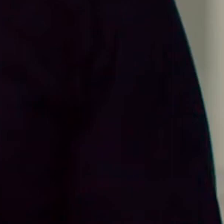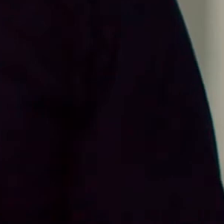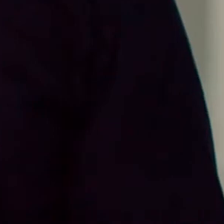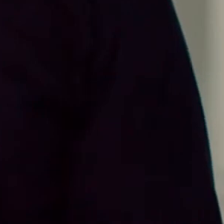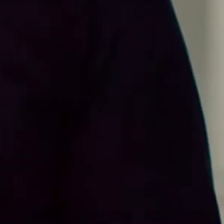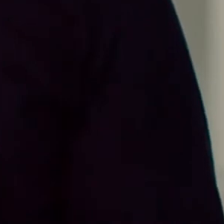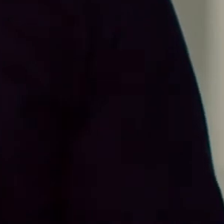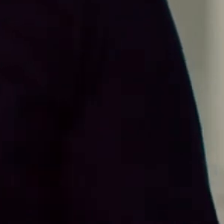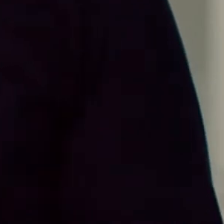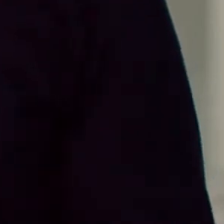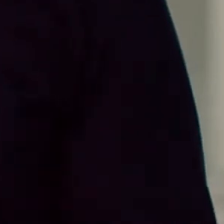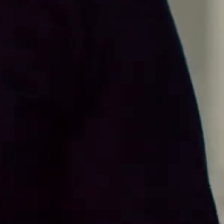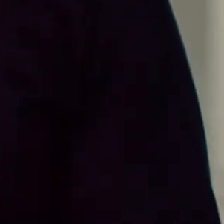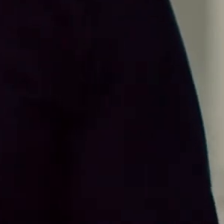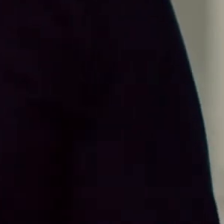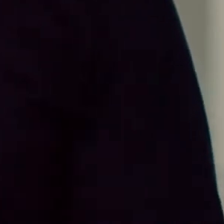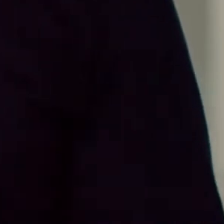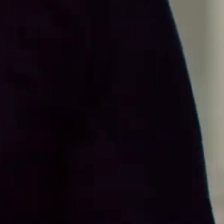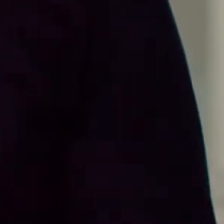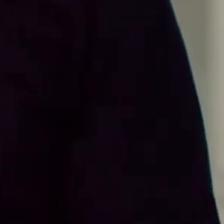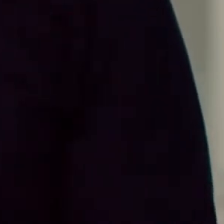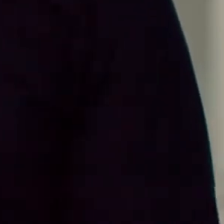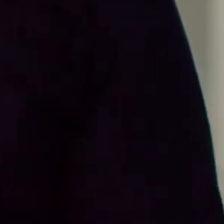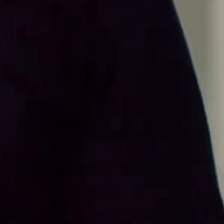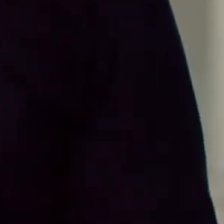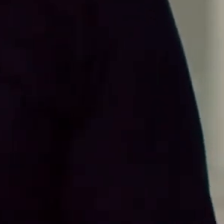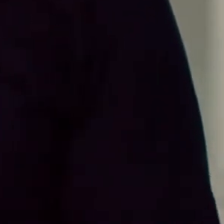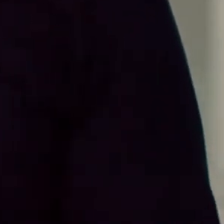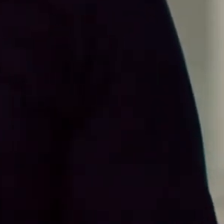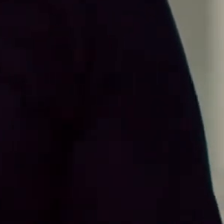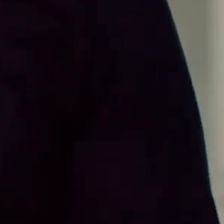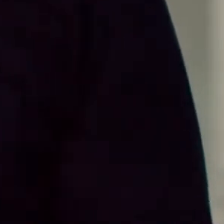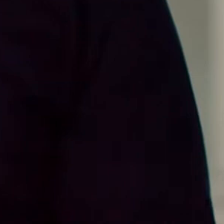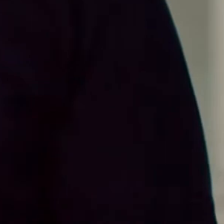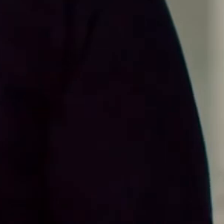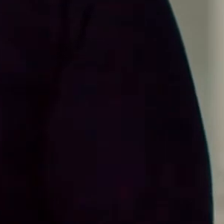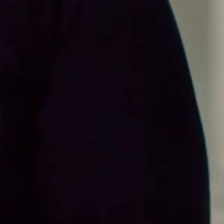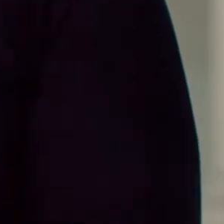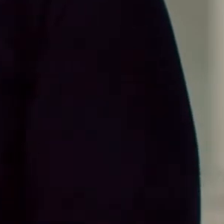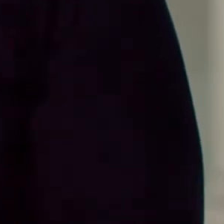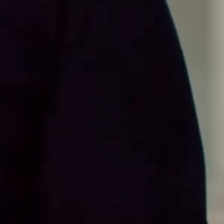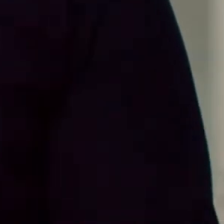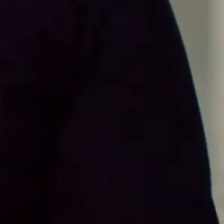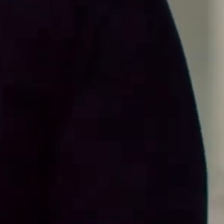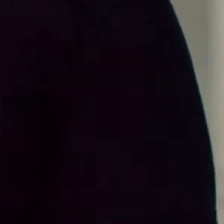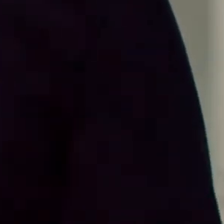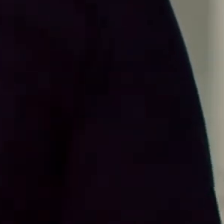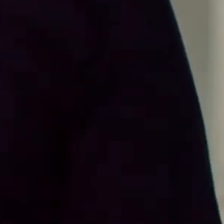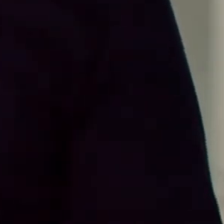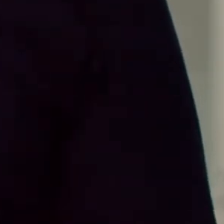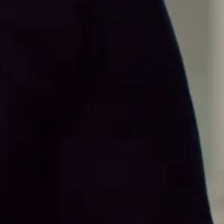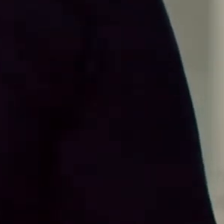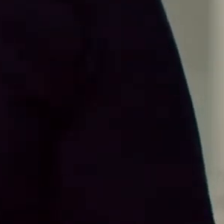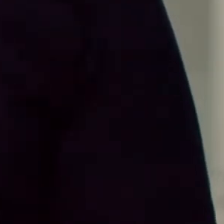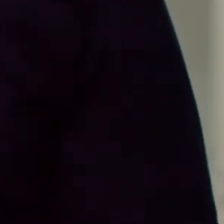concretament, amb els docents amb els que he compartit docència, com ens hem coordinat per intentar establir un escenari